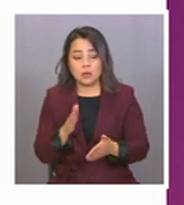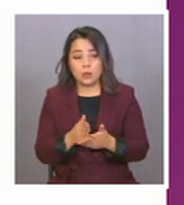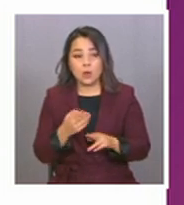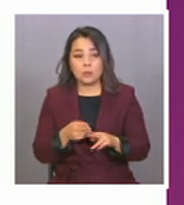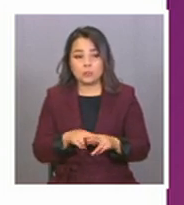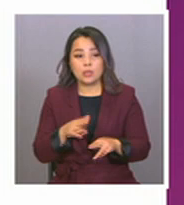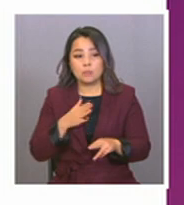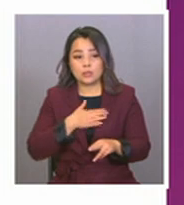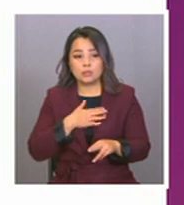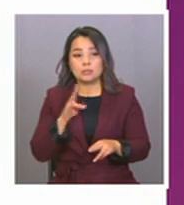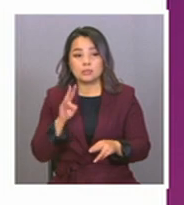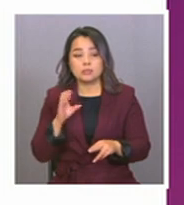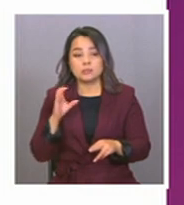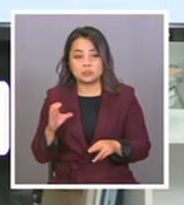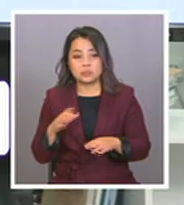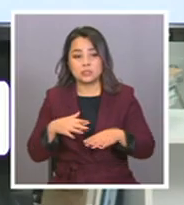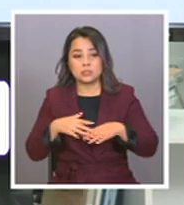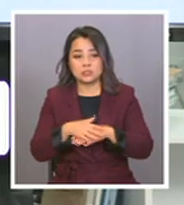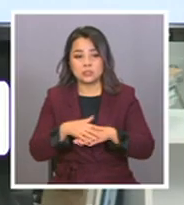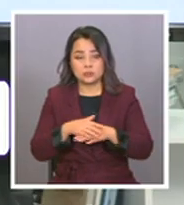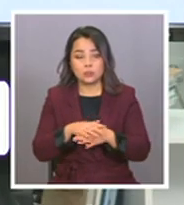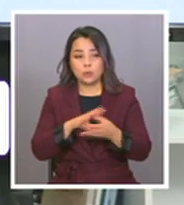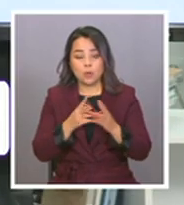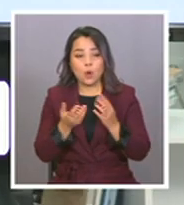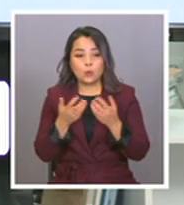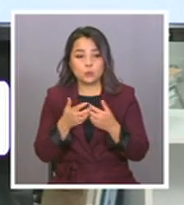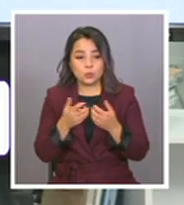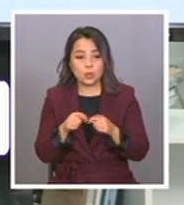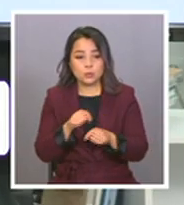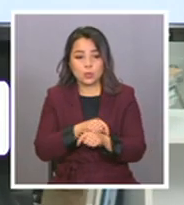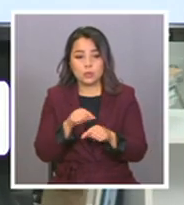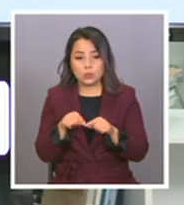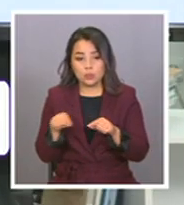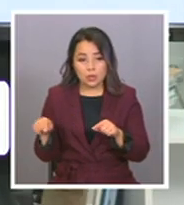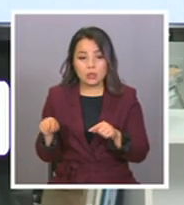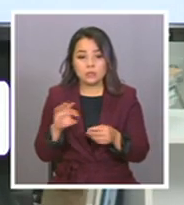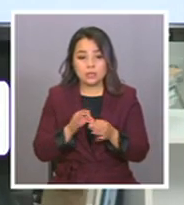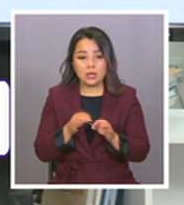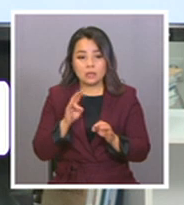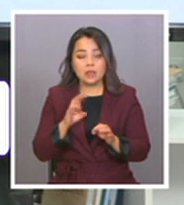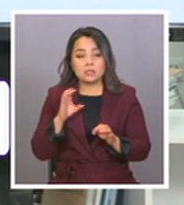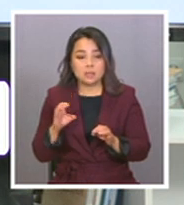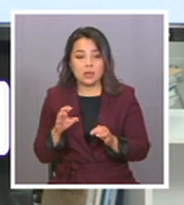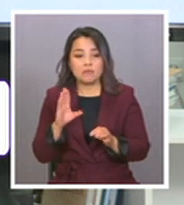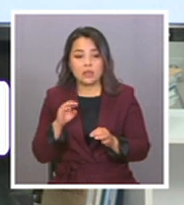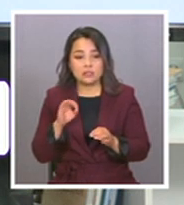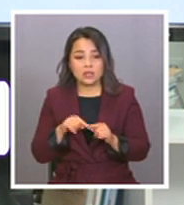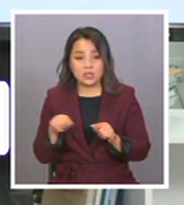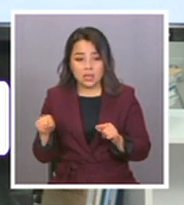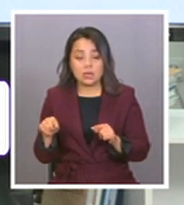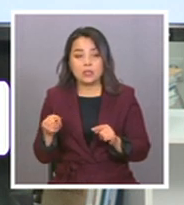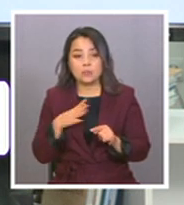балалар, НЦ кесіндісінің ұзындығы. Ал енді біз НЦ векторының ұзындығын табу керекпіз. Сонда